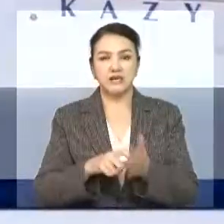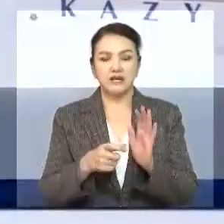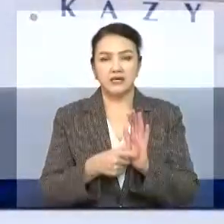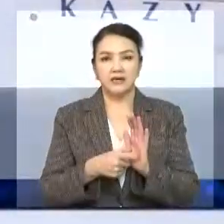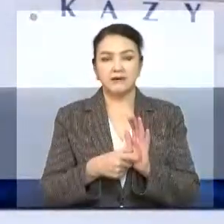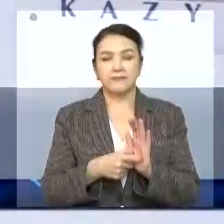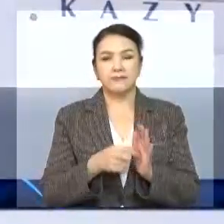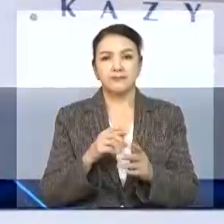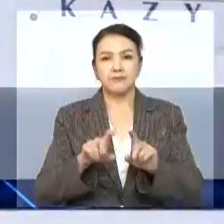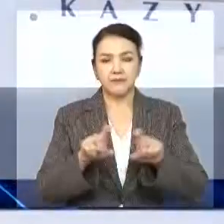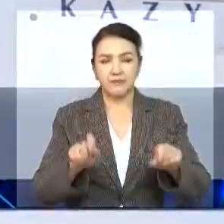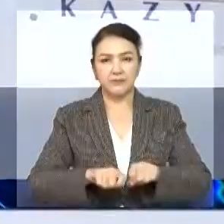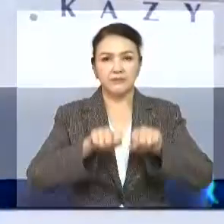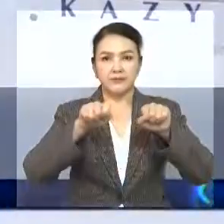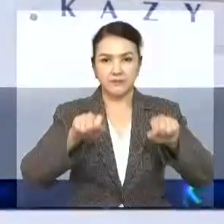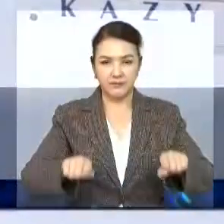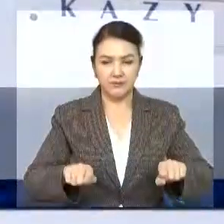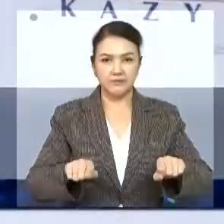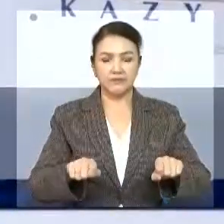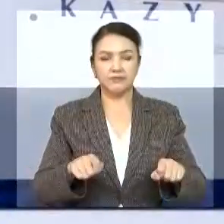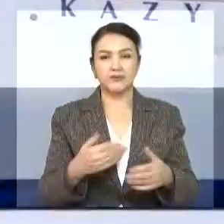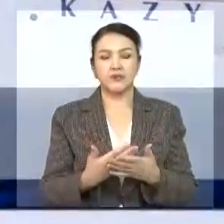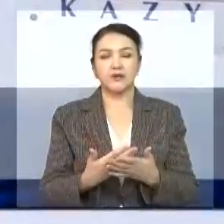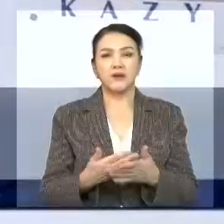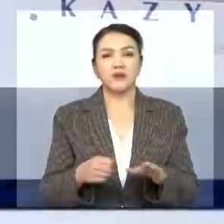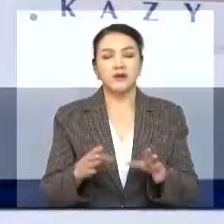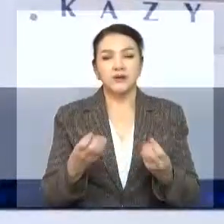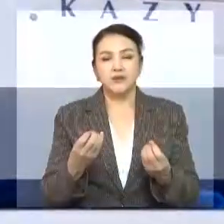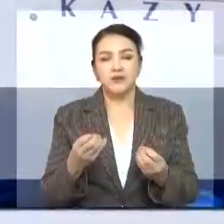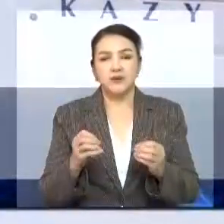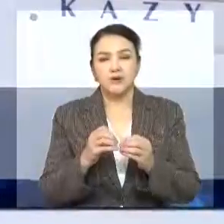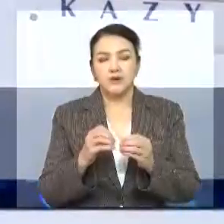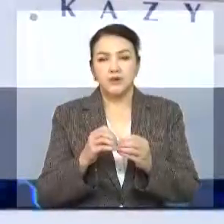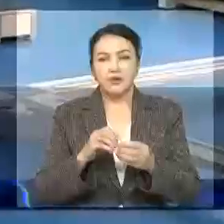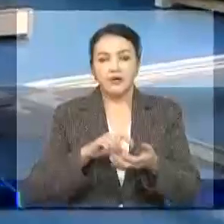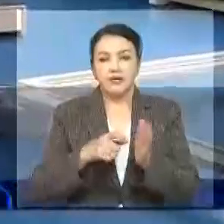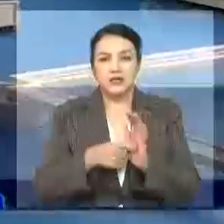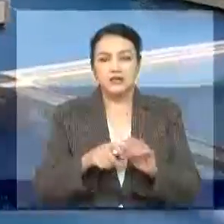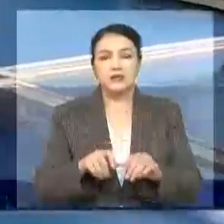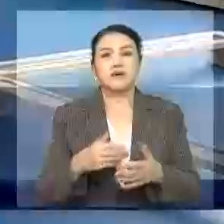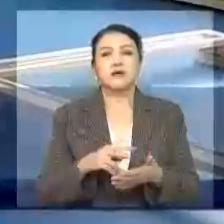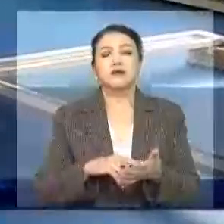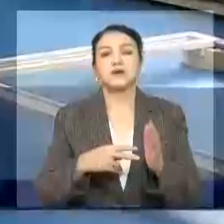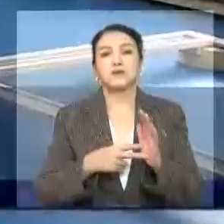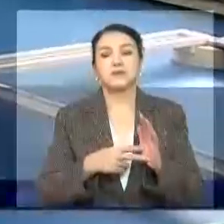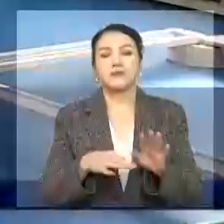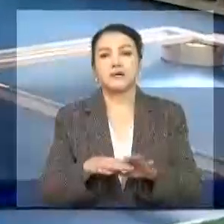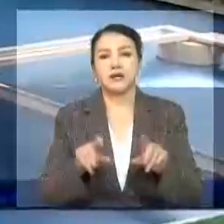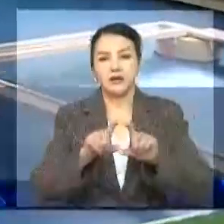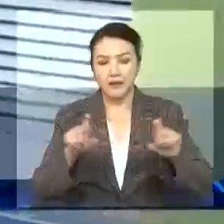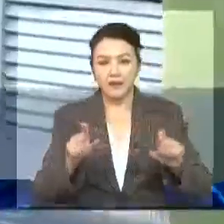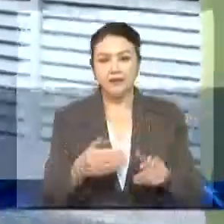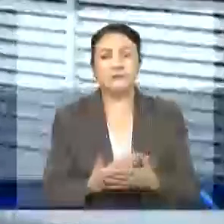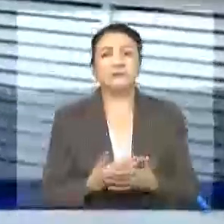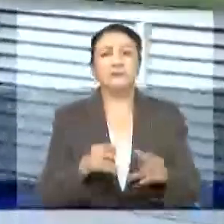кабинеттерді мектептерде аштық. Онда жылдың соңына дейін тағы 10-ын жоспарлап отырмыз. Мекеме жартылай стационарлық негізде